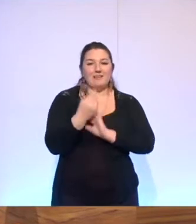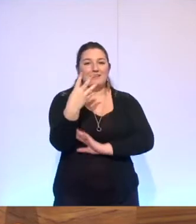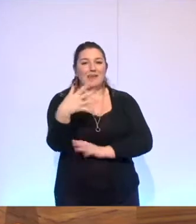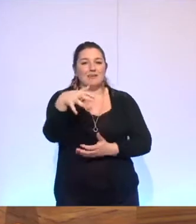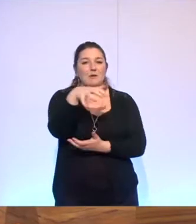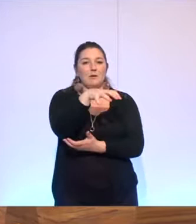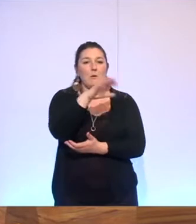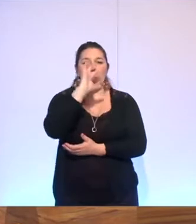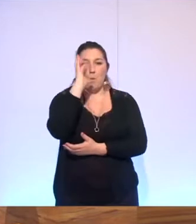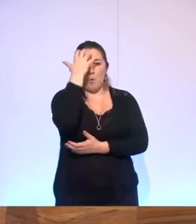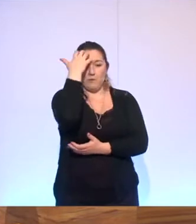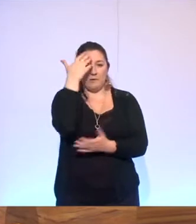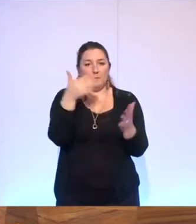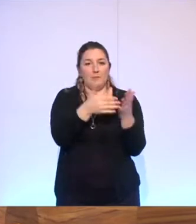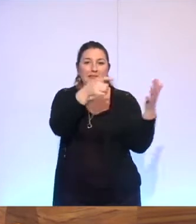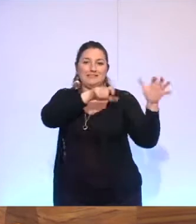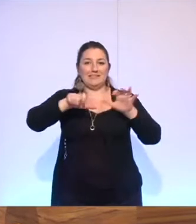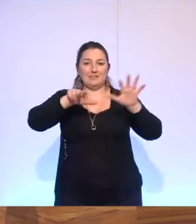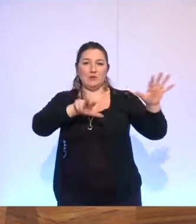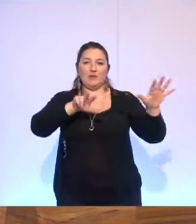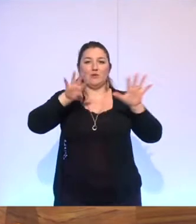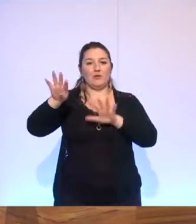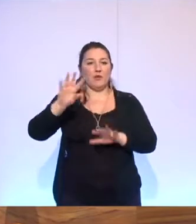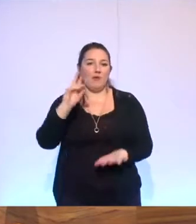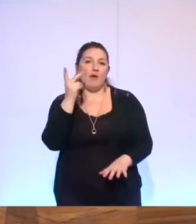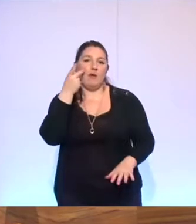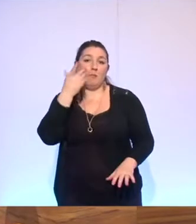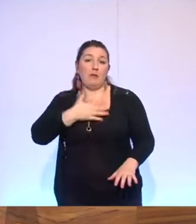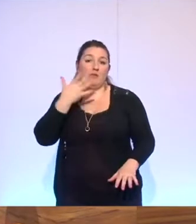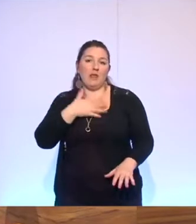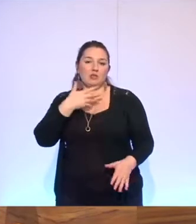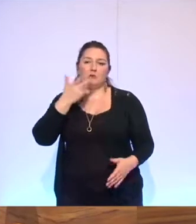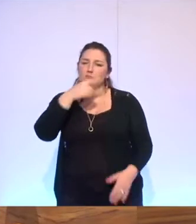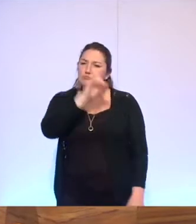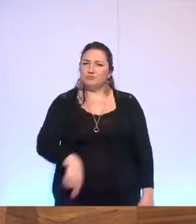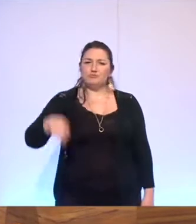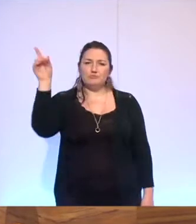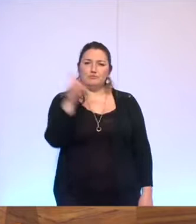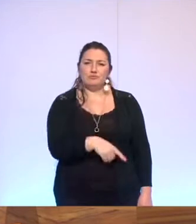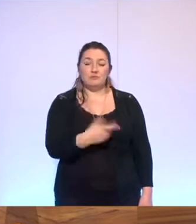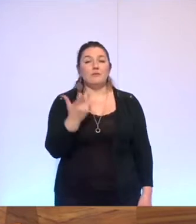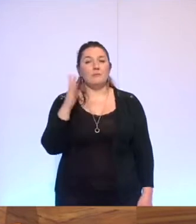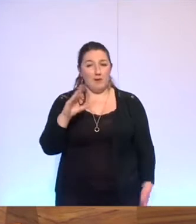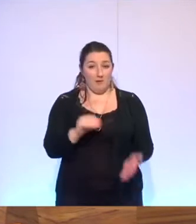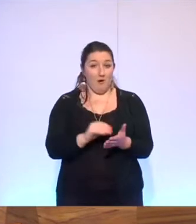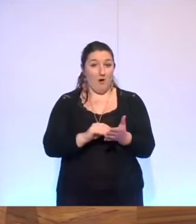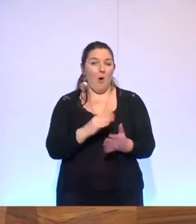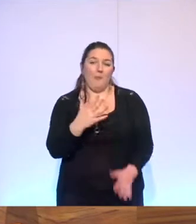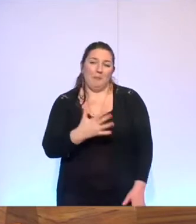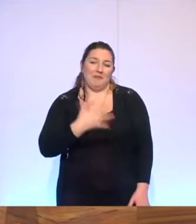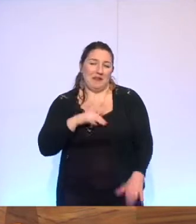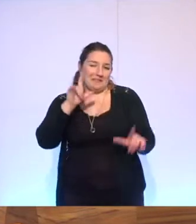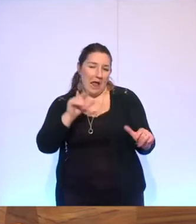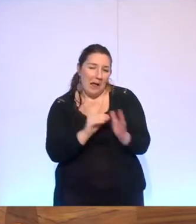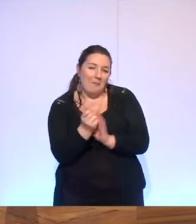août 1789. Mais il en subsiste encore quelques-uns, et parmi eux, celui qui me revient aujourd'hui,